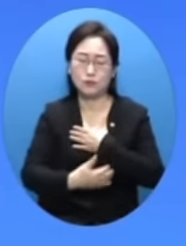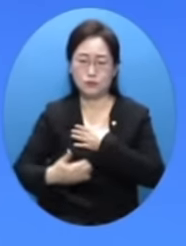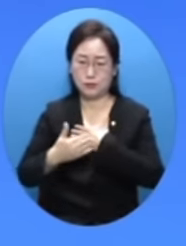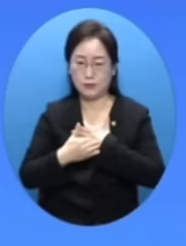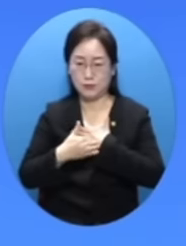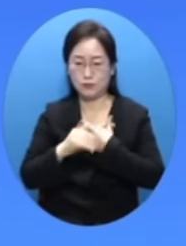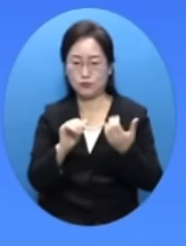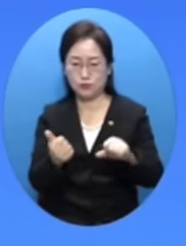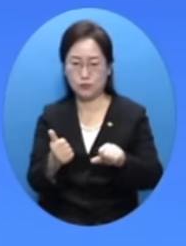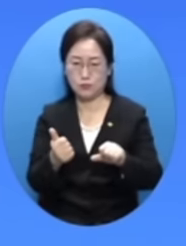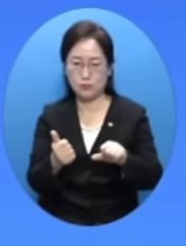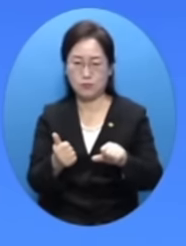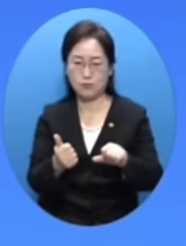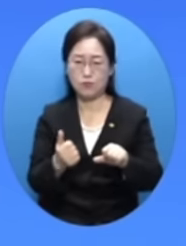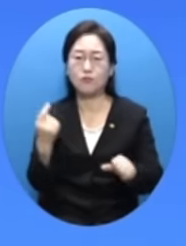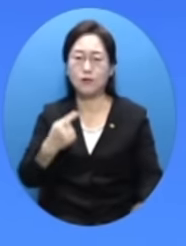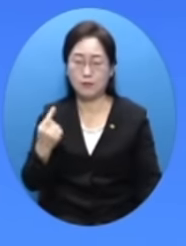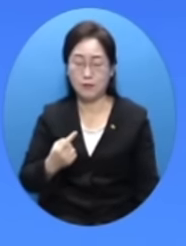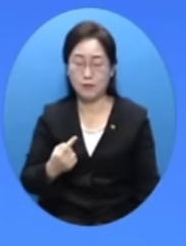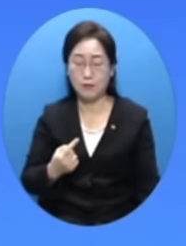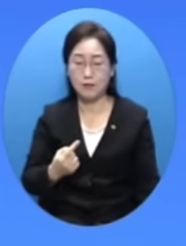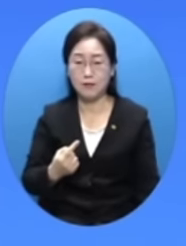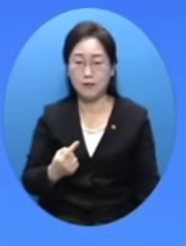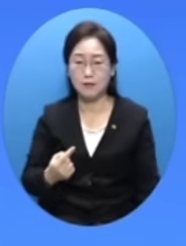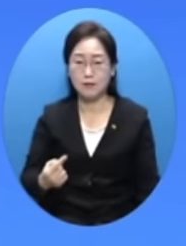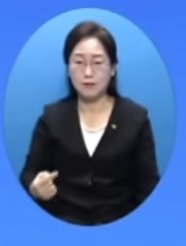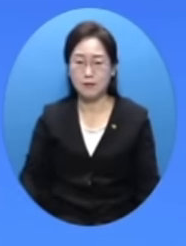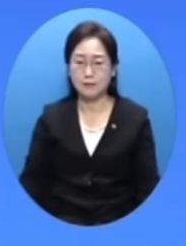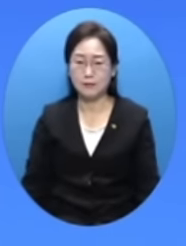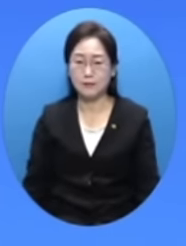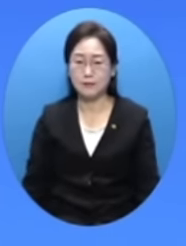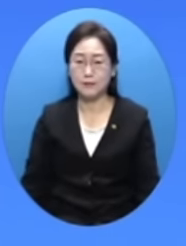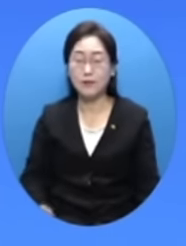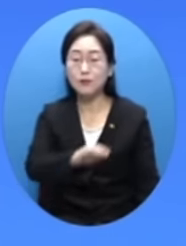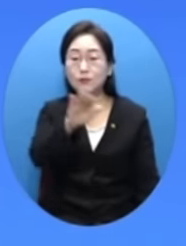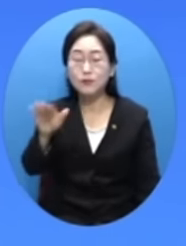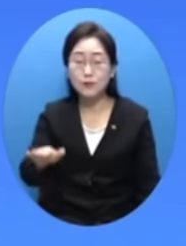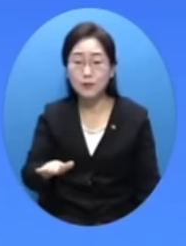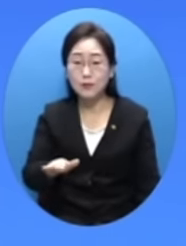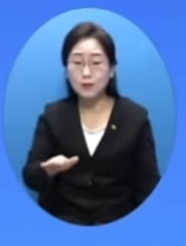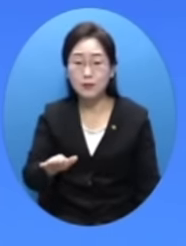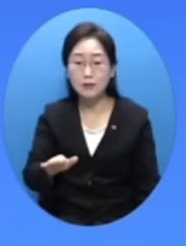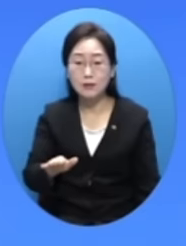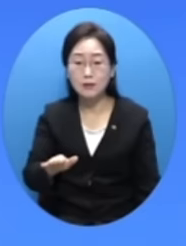가져왔습니다. 육신의 죽음에 다가올 때 우리는 영원한